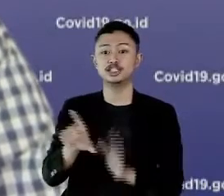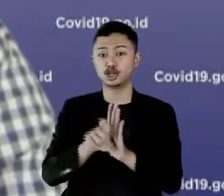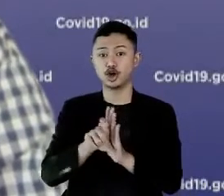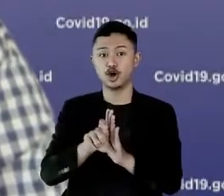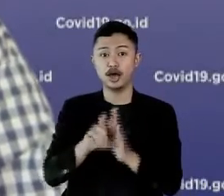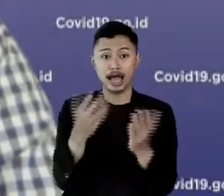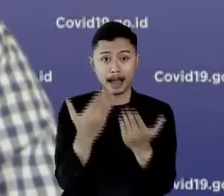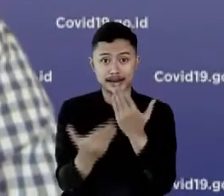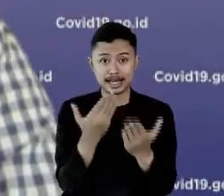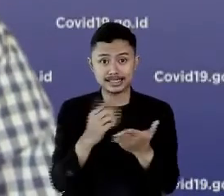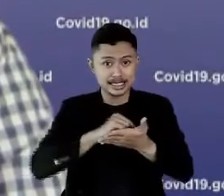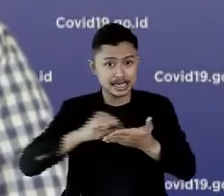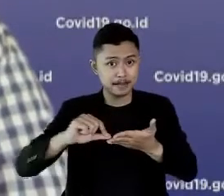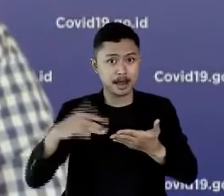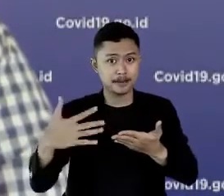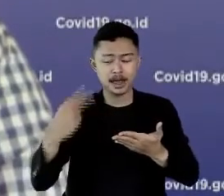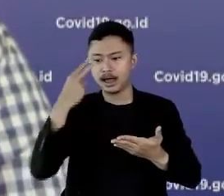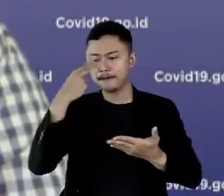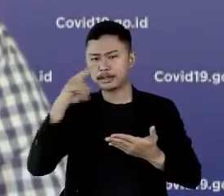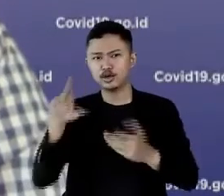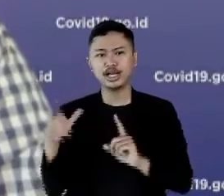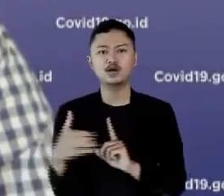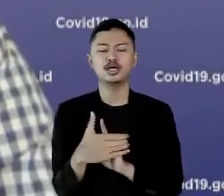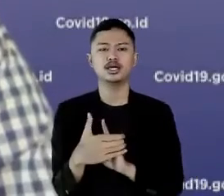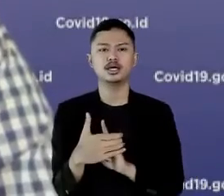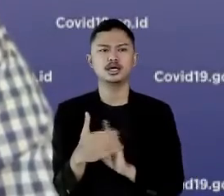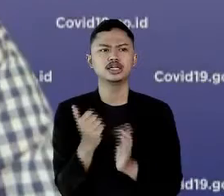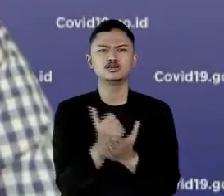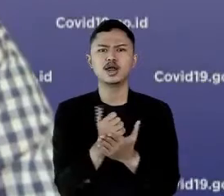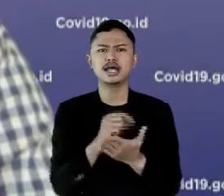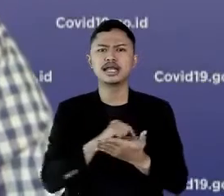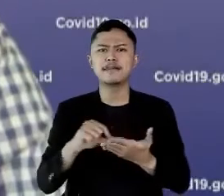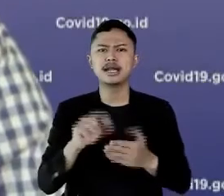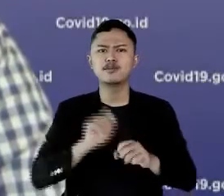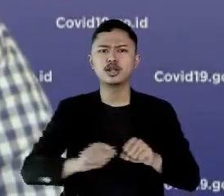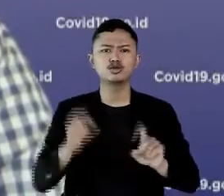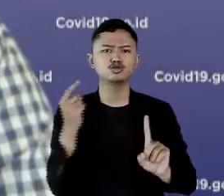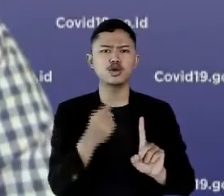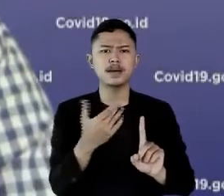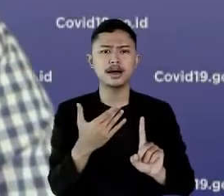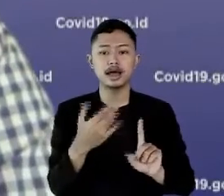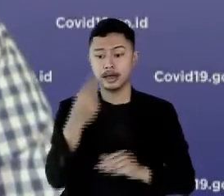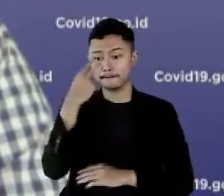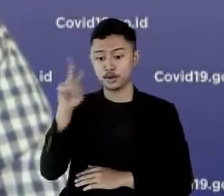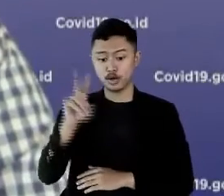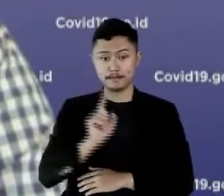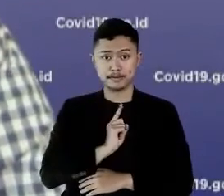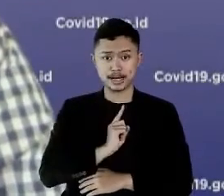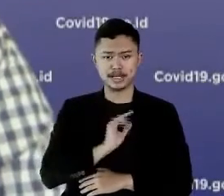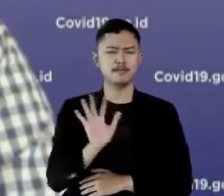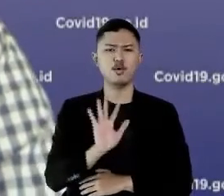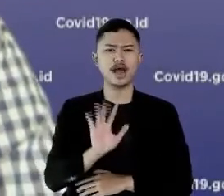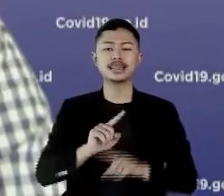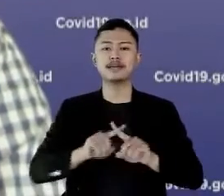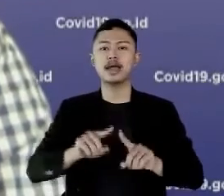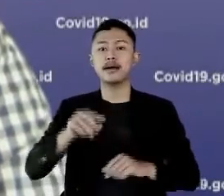Jadi sebetulnya saya itu peduli bukan hanya untuk melindungi saya tetapi juga melindungi orang lain. Nah, jadi menurut saya